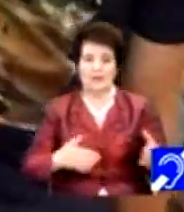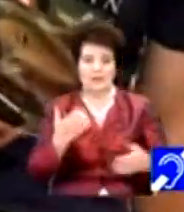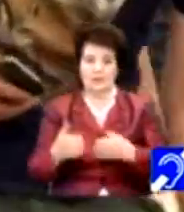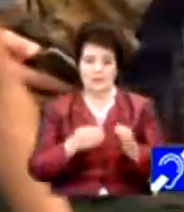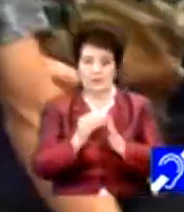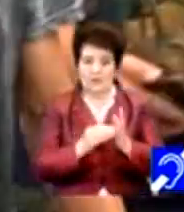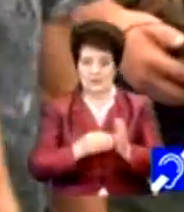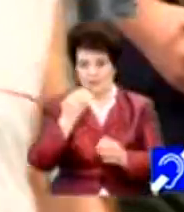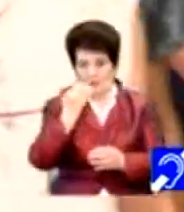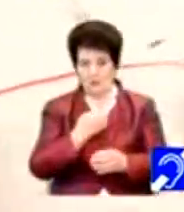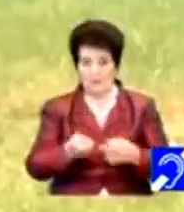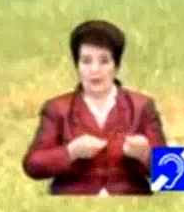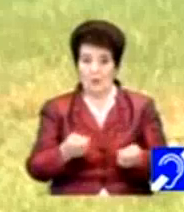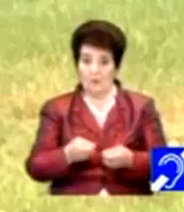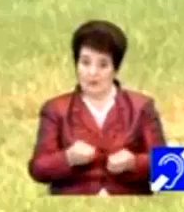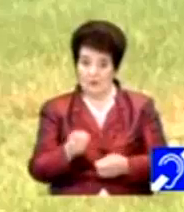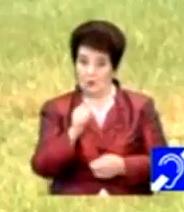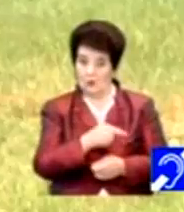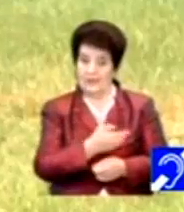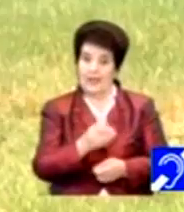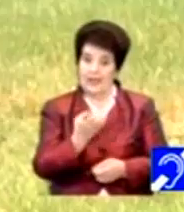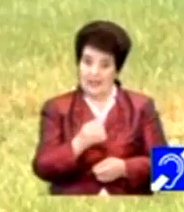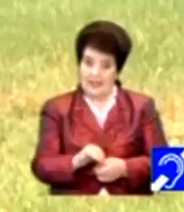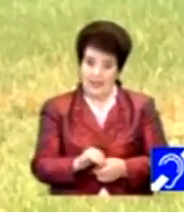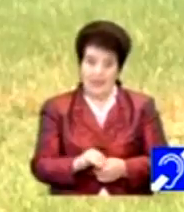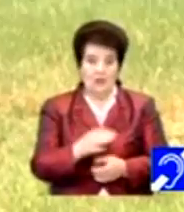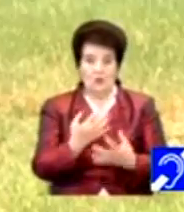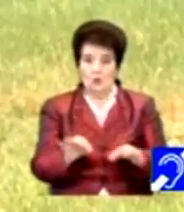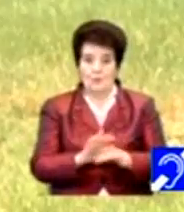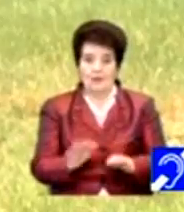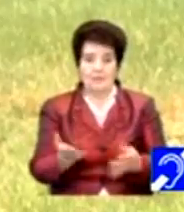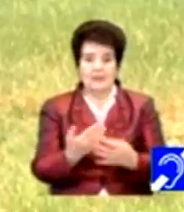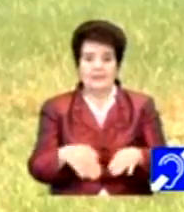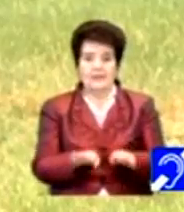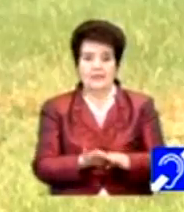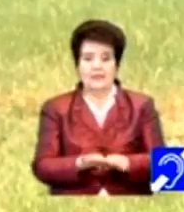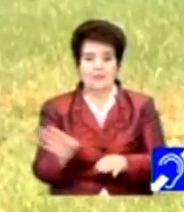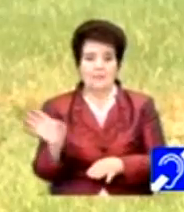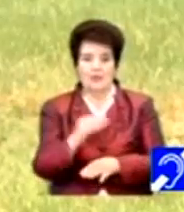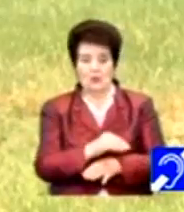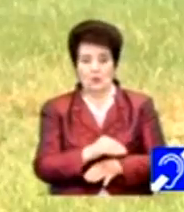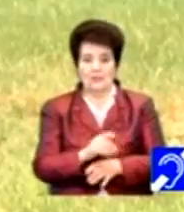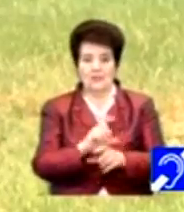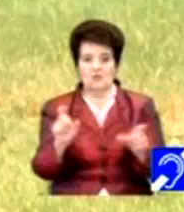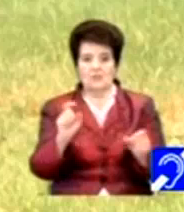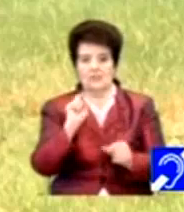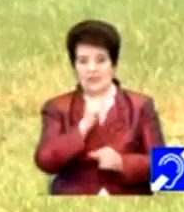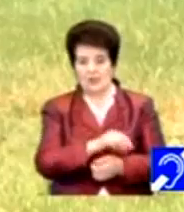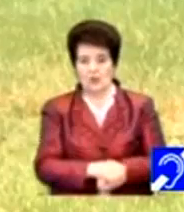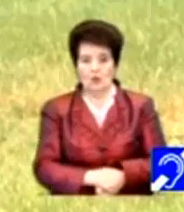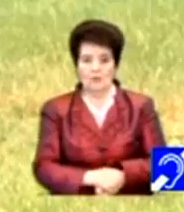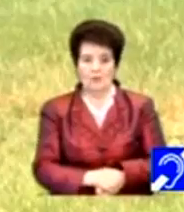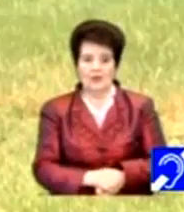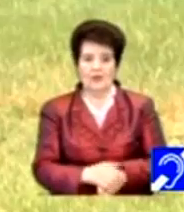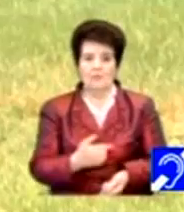îi nemulțumește pe guvernanți, dar tot ei spun că nu își pot permite să închidă în casă din nou pe toți agenții economici.